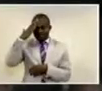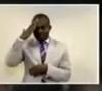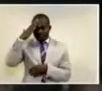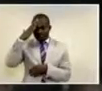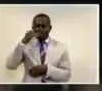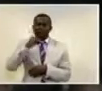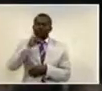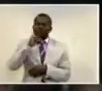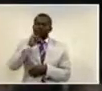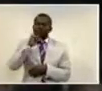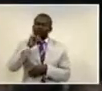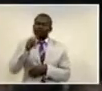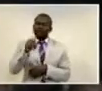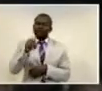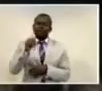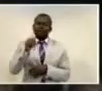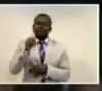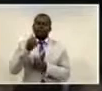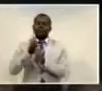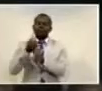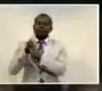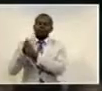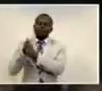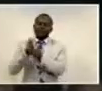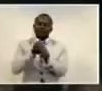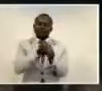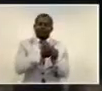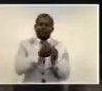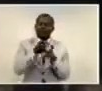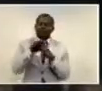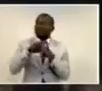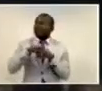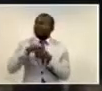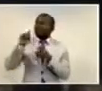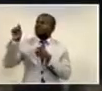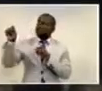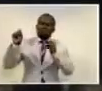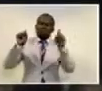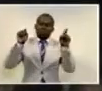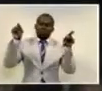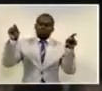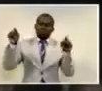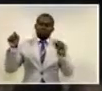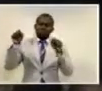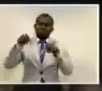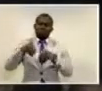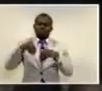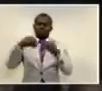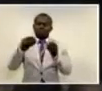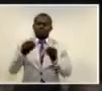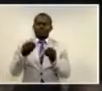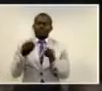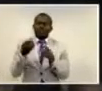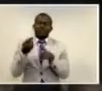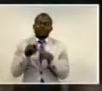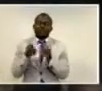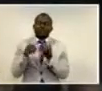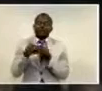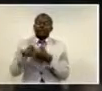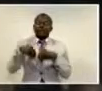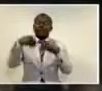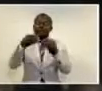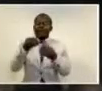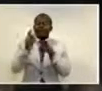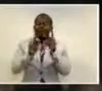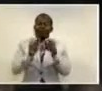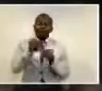ntabwo buri muntu wese yavuye ngo niwuje kubitanga kandi araha abantu ibyo